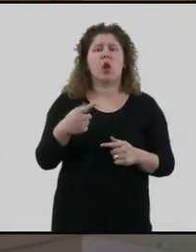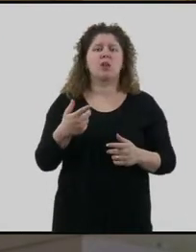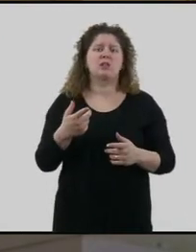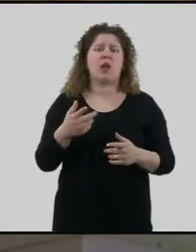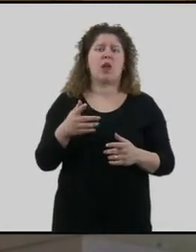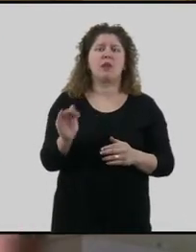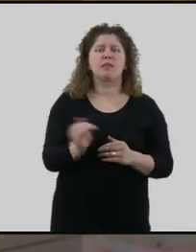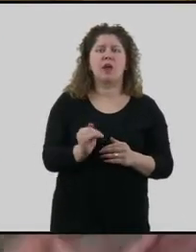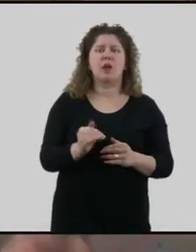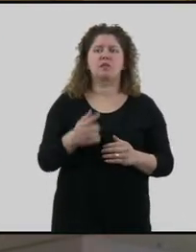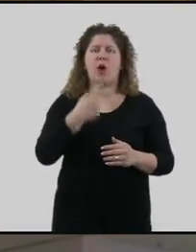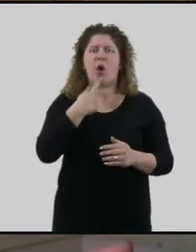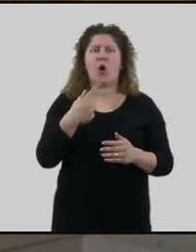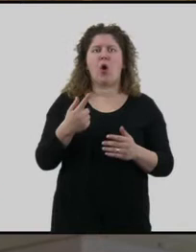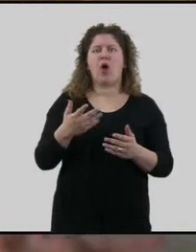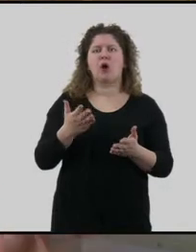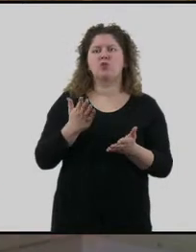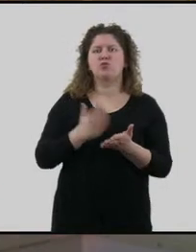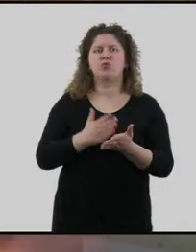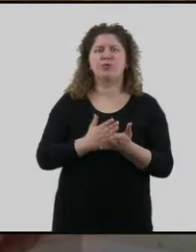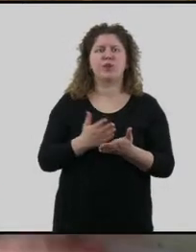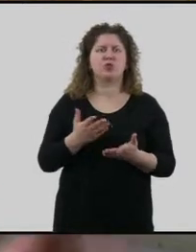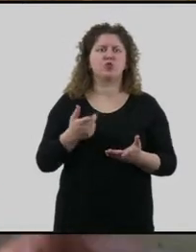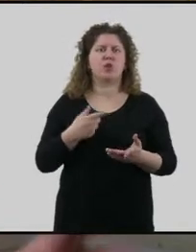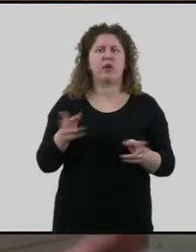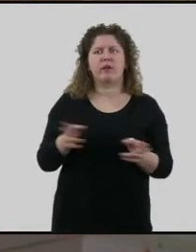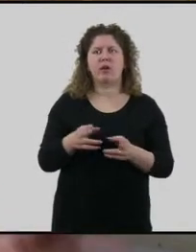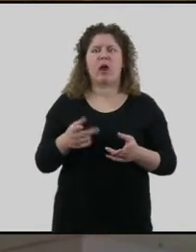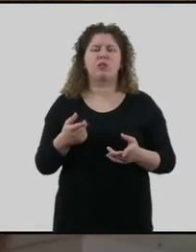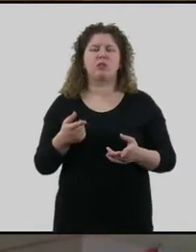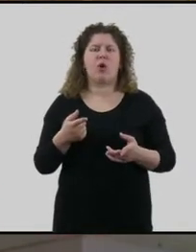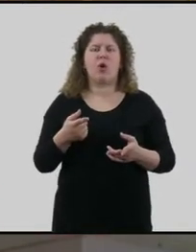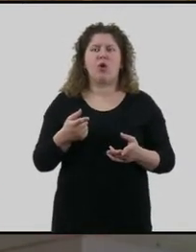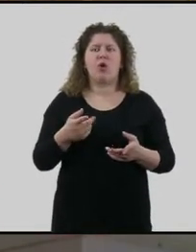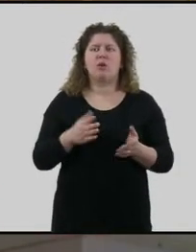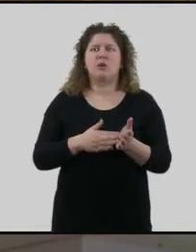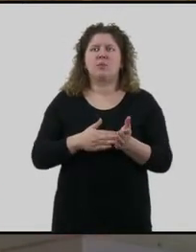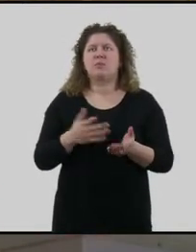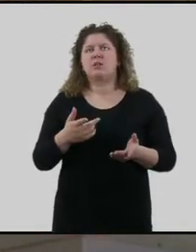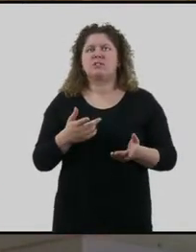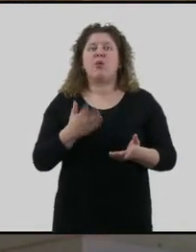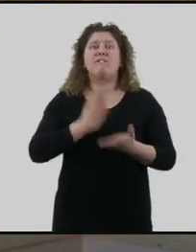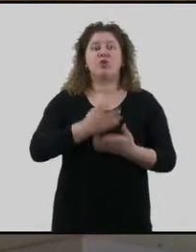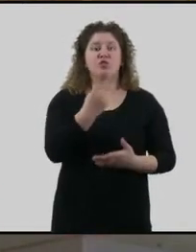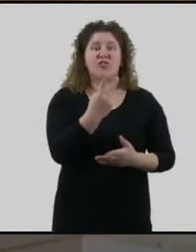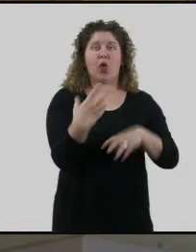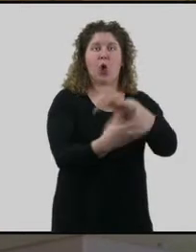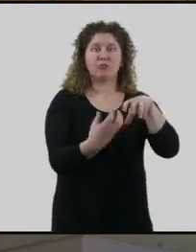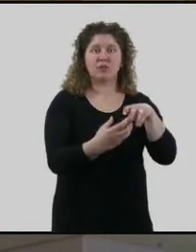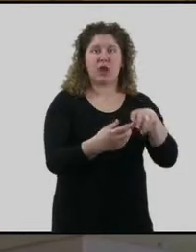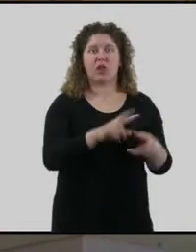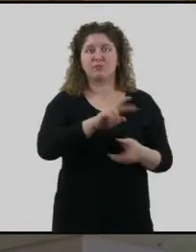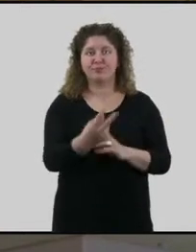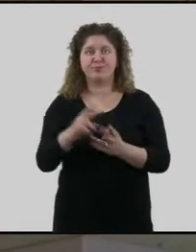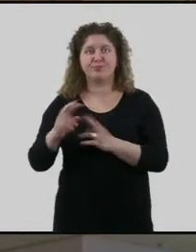se da dolaze djeca koja su prije dolaska kod nas, da su boravili u vrlo kratkom periodu 2 udomiteljske obitelji. Ono što